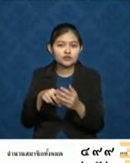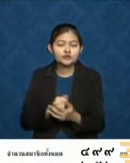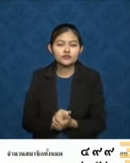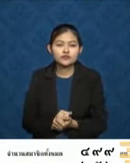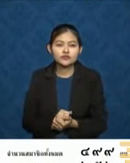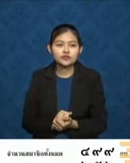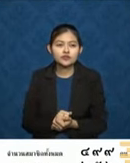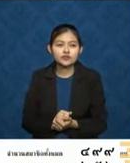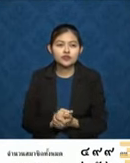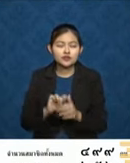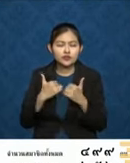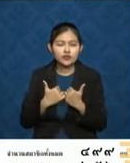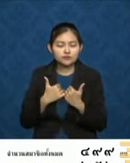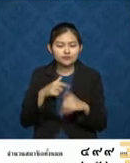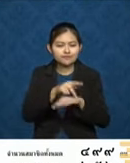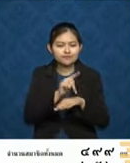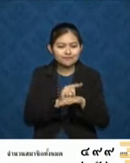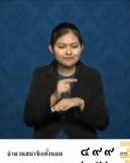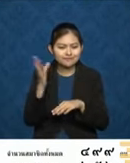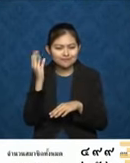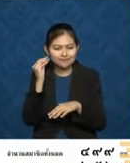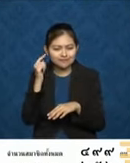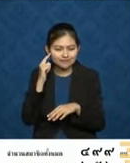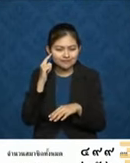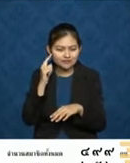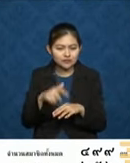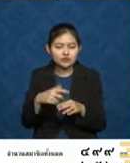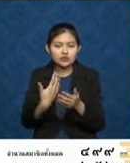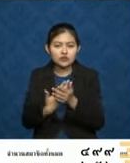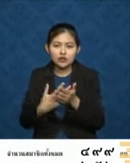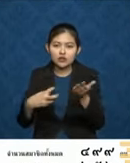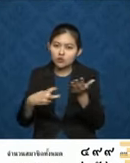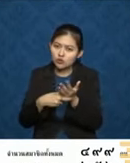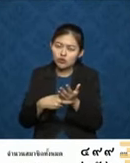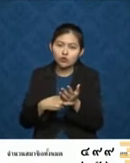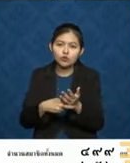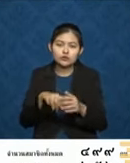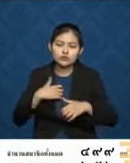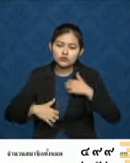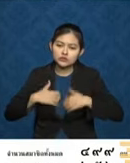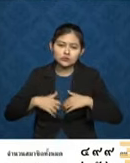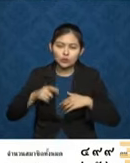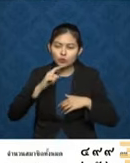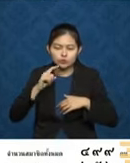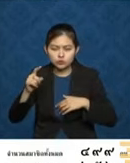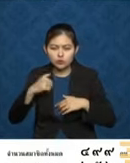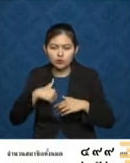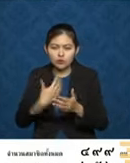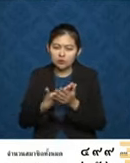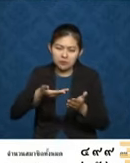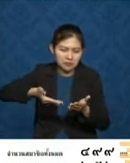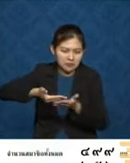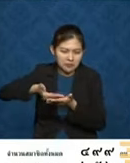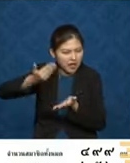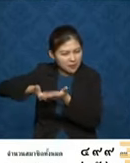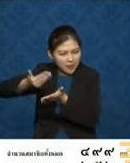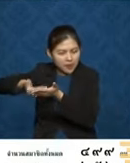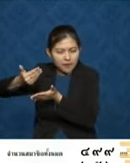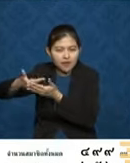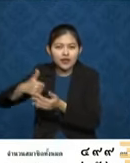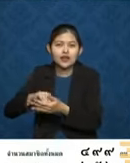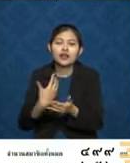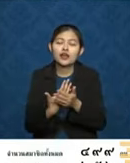ซึ่งวันนี้ท่านประธานก็จะรู้สึกครับว่าราคาตั๋วเครื่องบินประชาชนนี่ร้องเรียนเรามากตั๋เครื่องบินโลคอสราคาแพงขึ้นเรื่อยๆระดับ